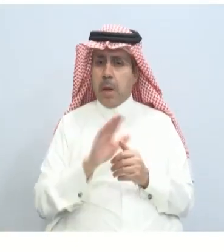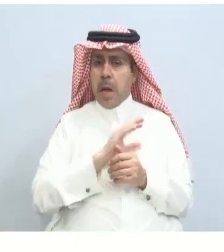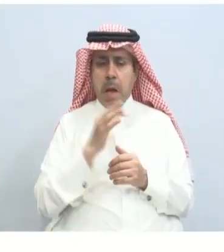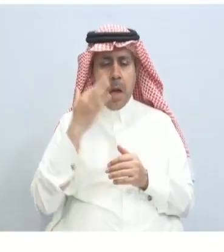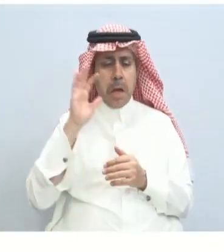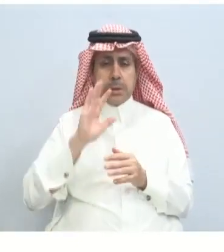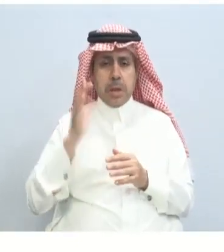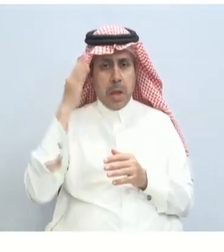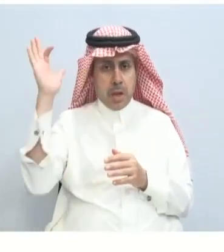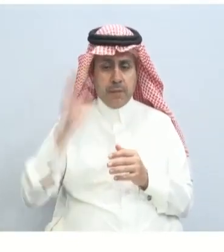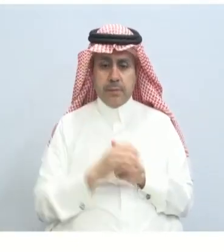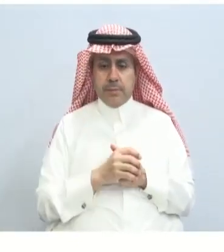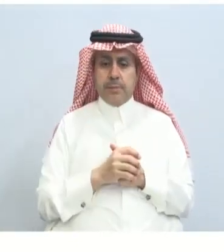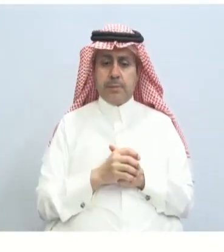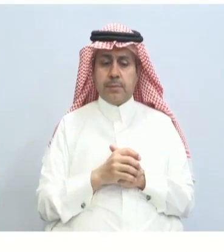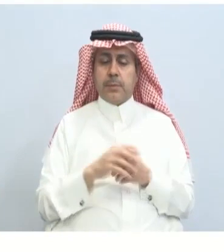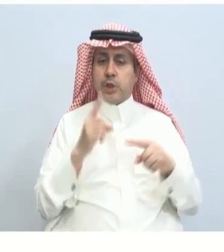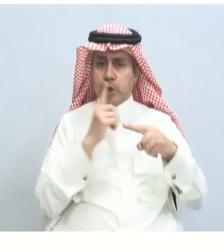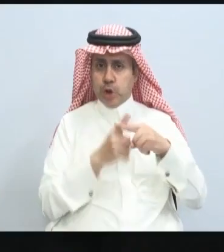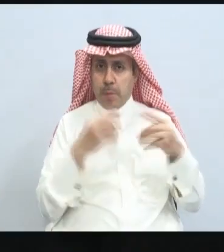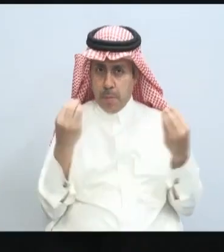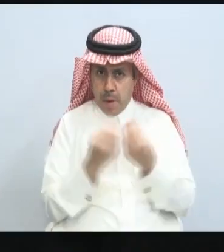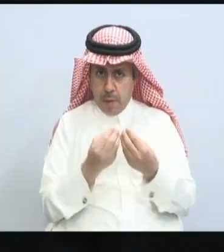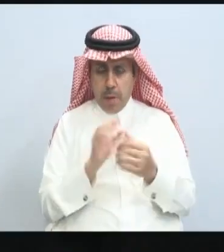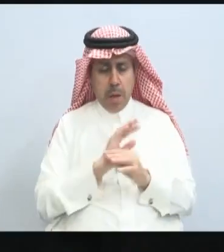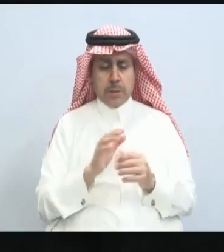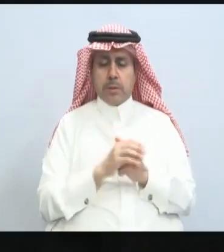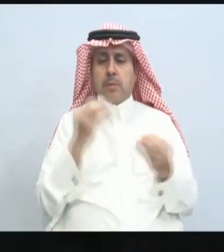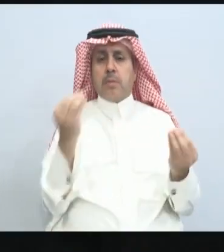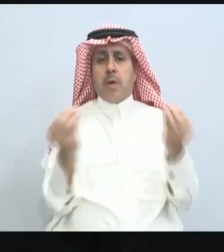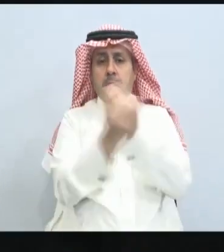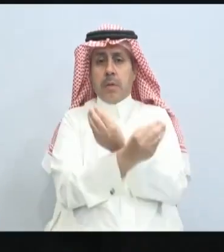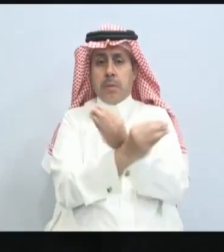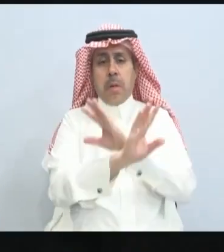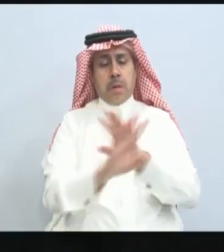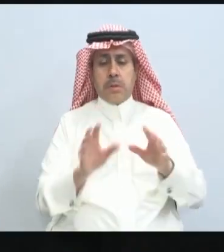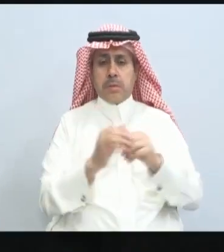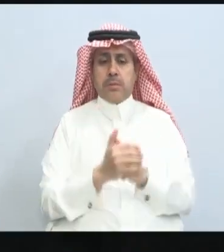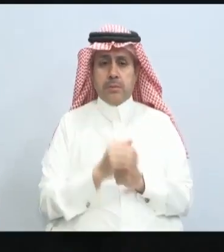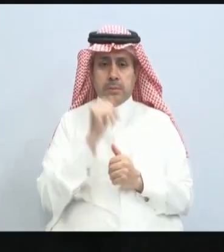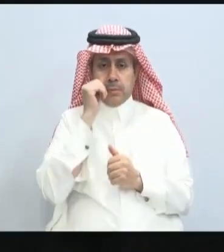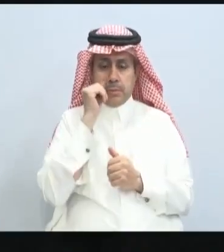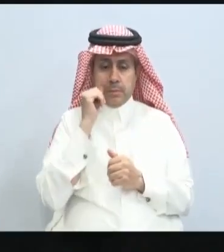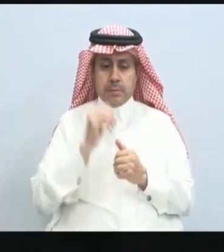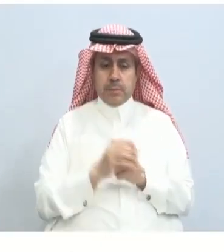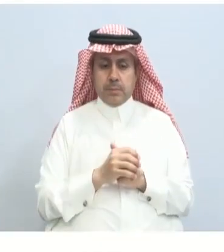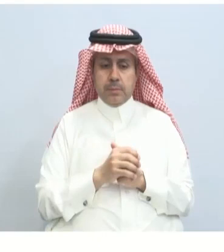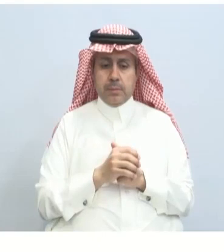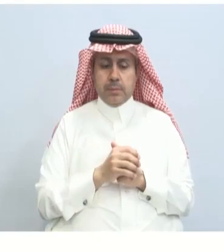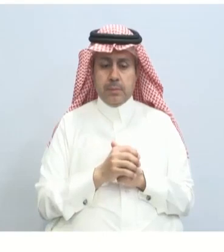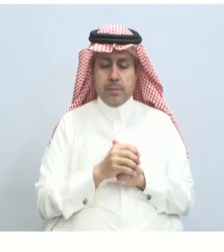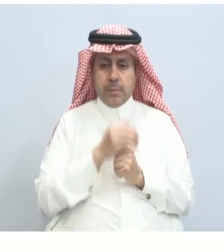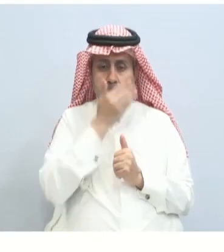الجمع هنا عمليه ابداليه فانت ممكن تقول 60 45 ولا 45 60 الامر بالنسبه لك يعني